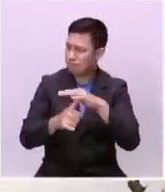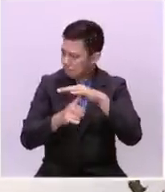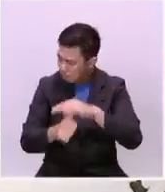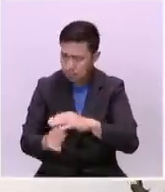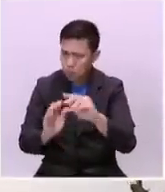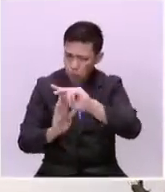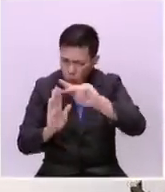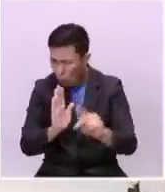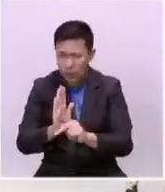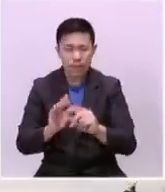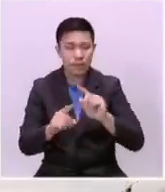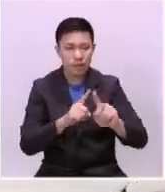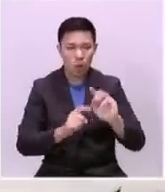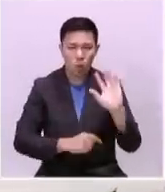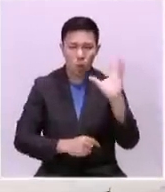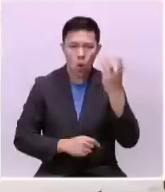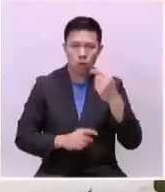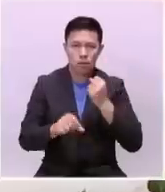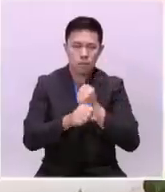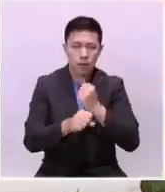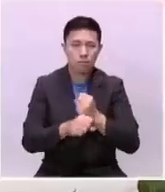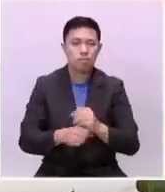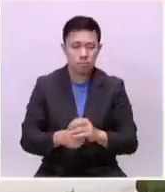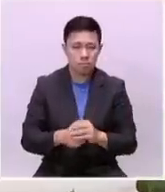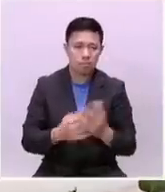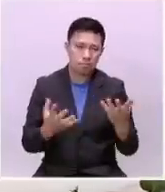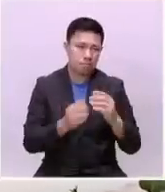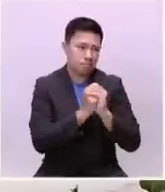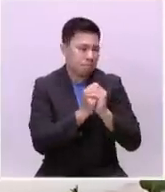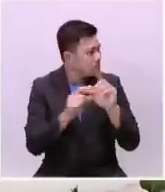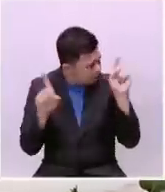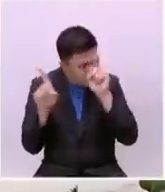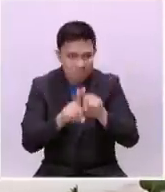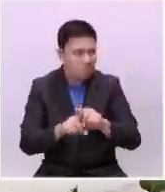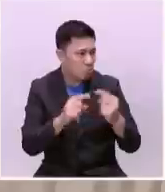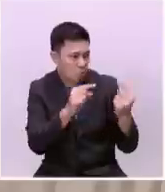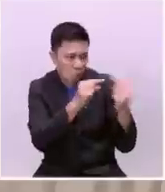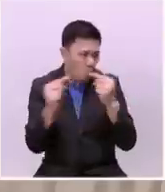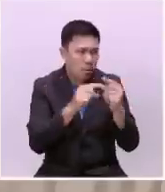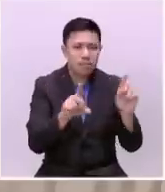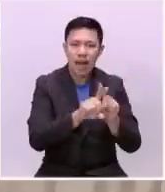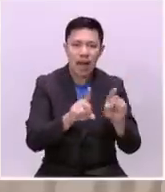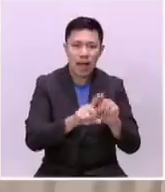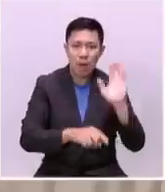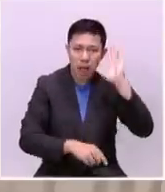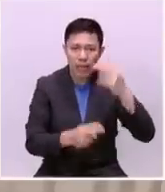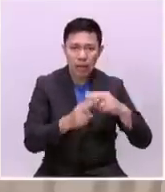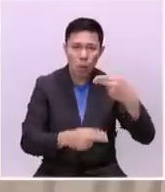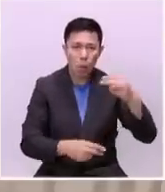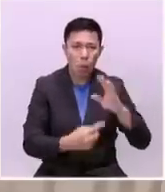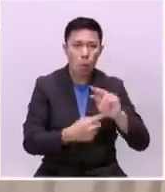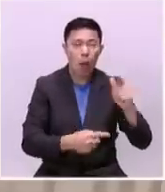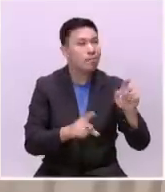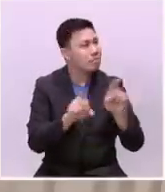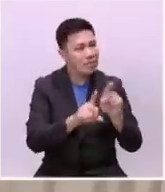ฎระเบียบที่มีขึ้นเพื่อให้โลกมีเสถียรภาพด้วยค่ะฝั่งจีนก็ไม่รีรอนะคะตอบโต้ทันทีนายหวังอี้บอกว่าส